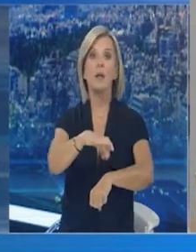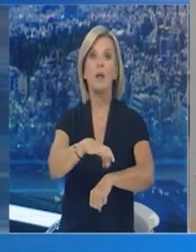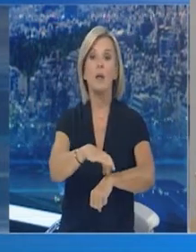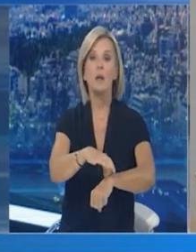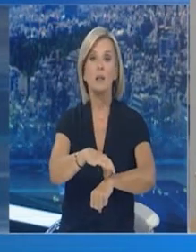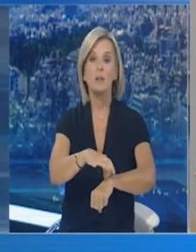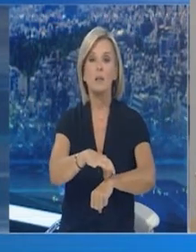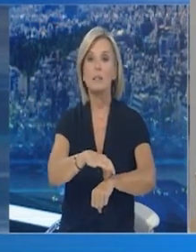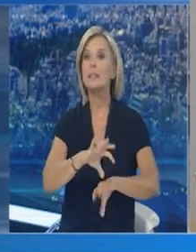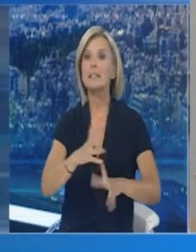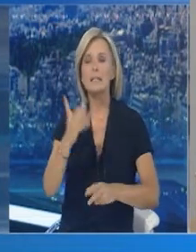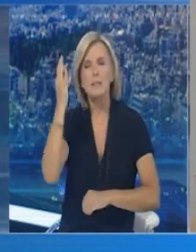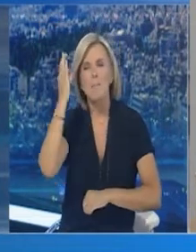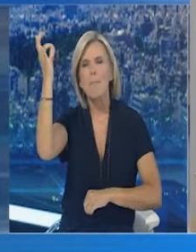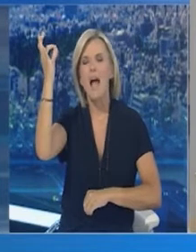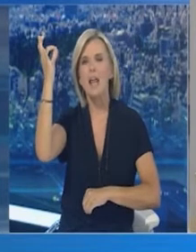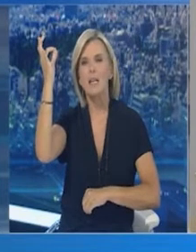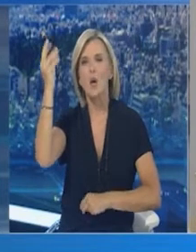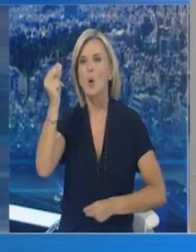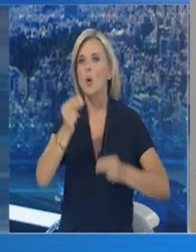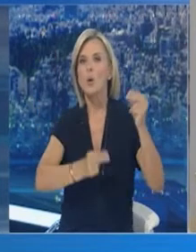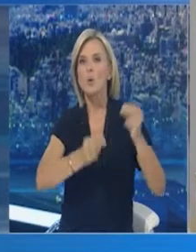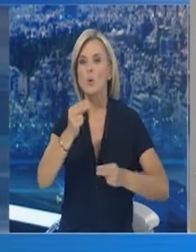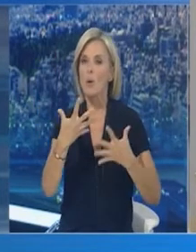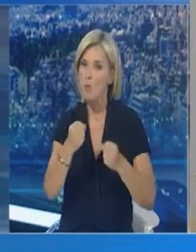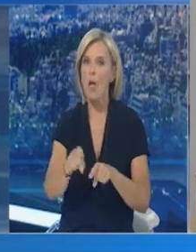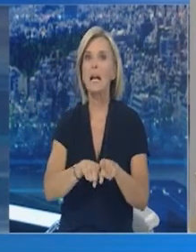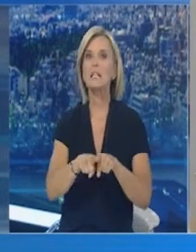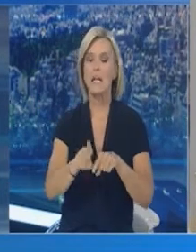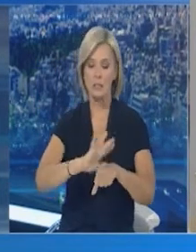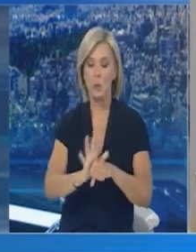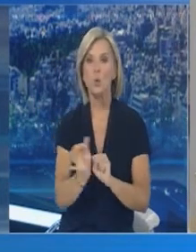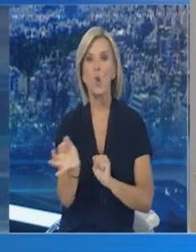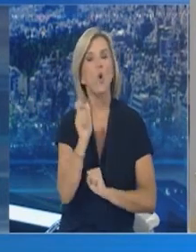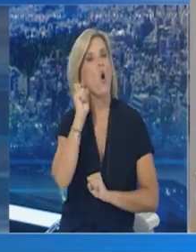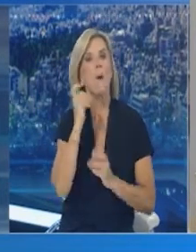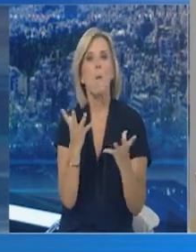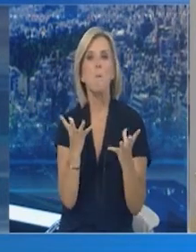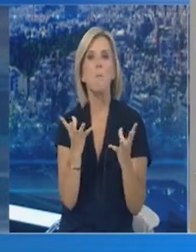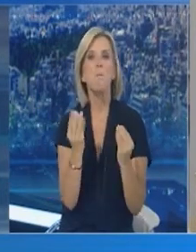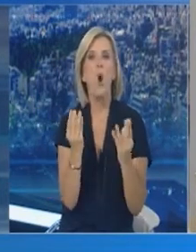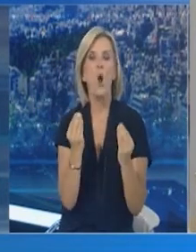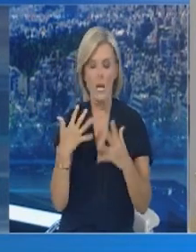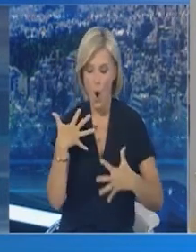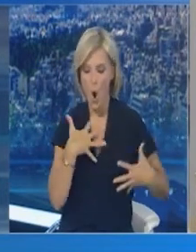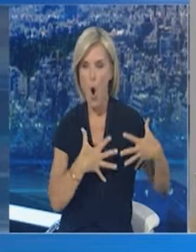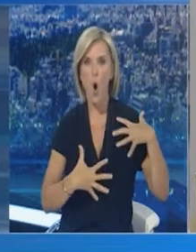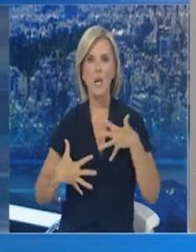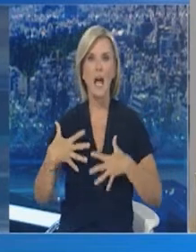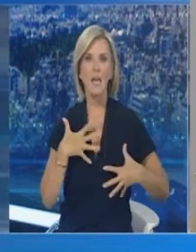ενός σπάνιου συνδρόμου που σχετίζεται με τον COVID, το πολυοργανικό φλεγμονώδες